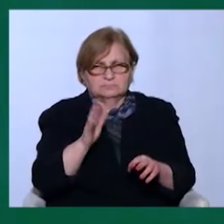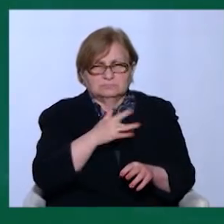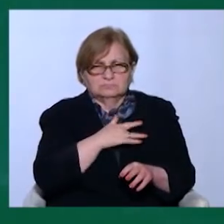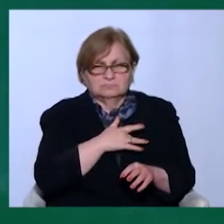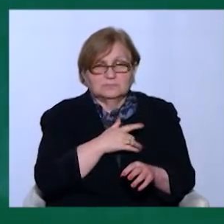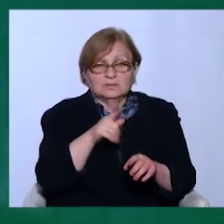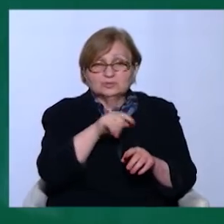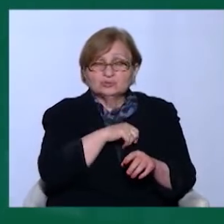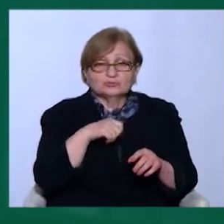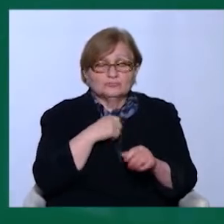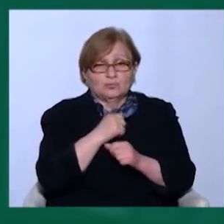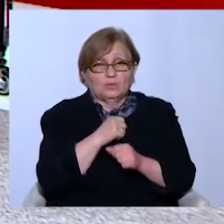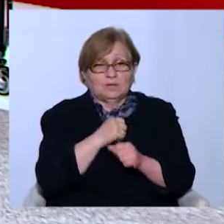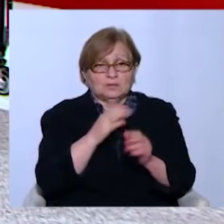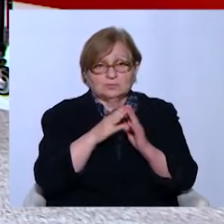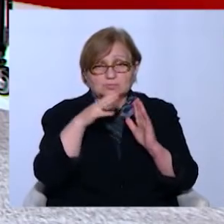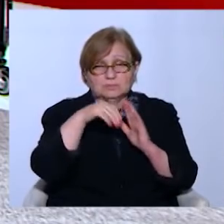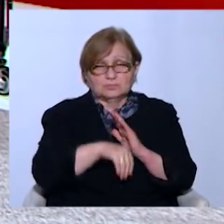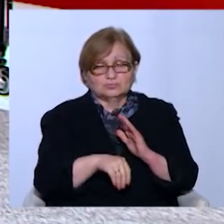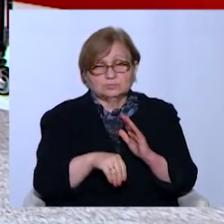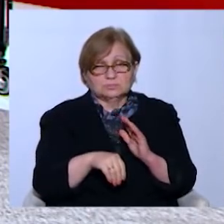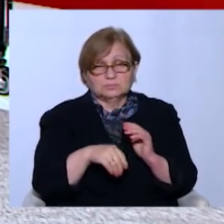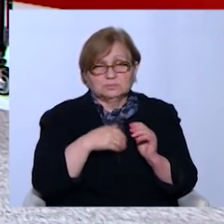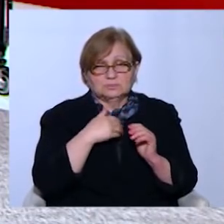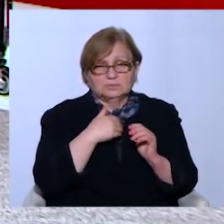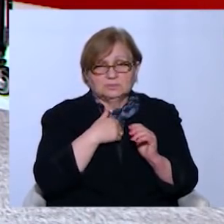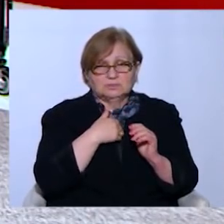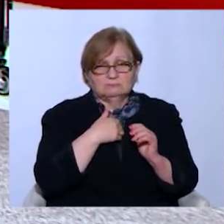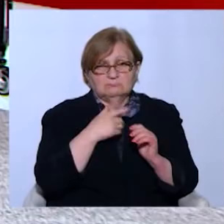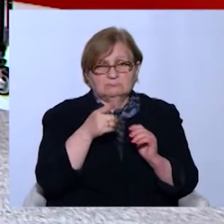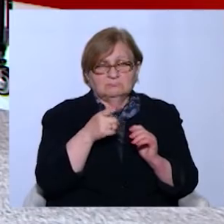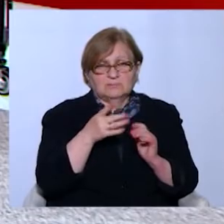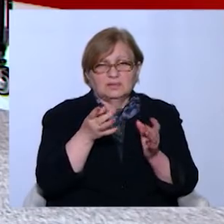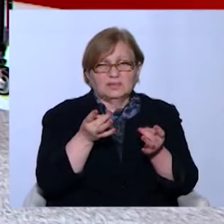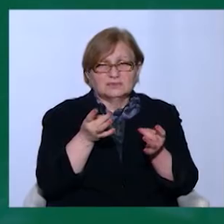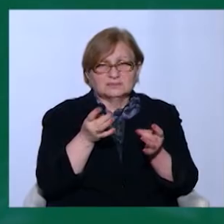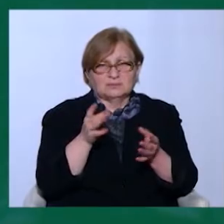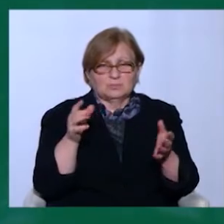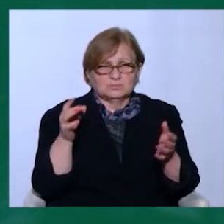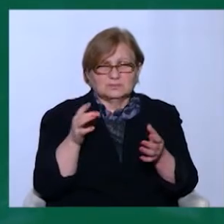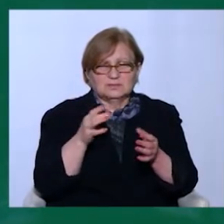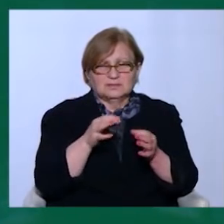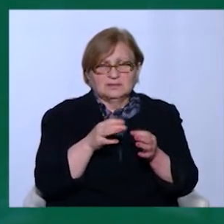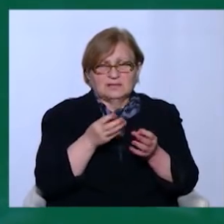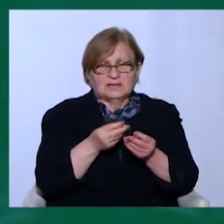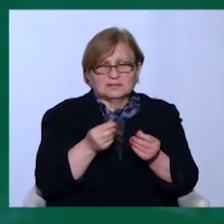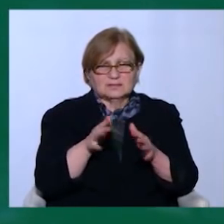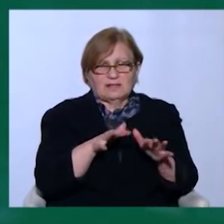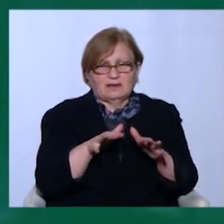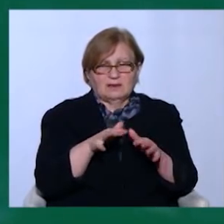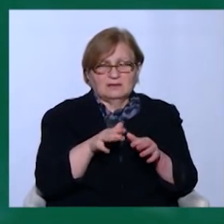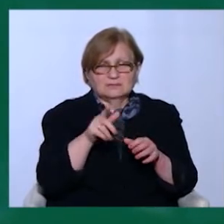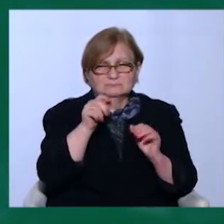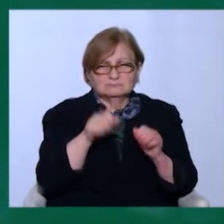პრიზმები თქვენ წააწყოთ სახლში. მე მაგალითად ცხელი წებოთი მივაწებე საწრუპები. თქვენ